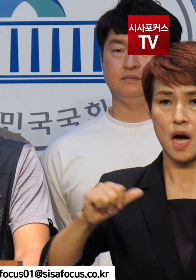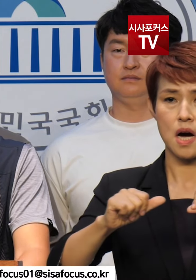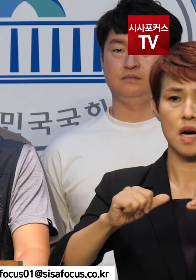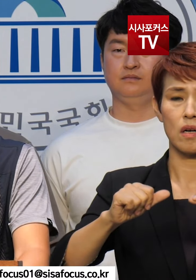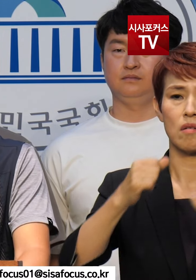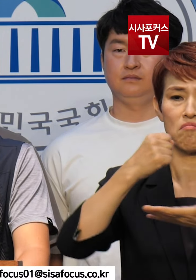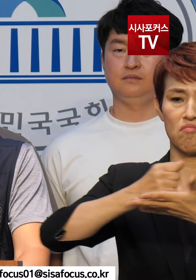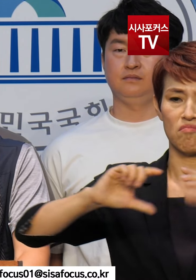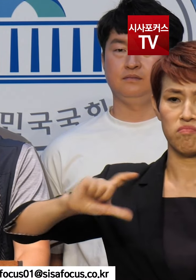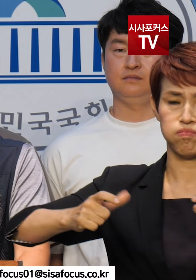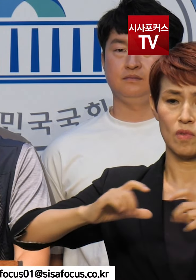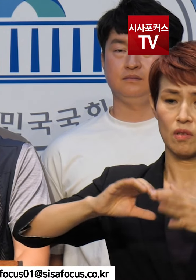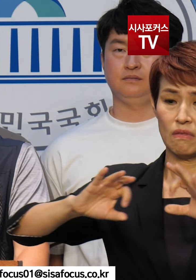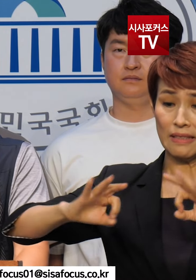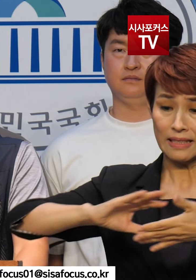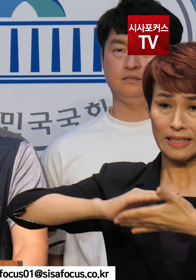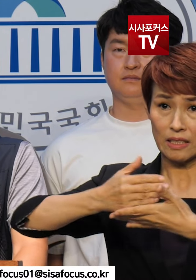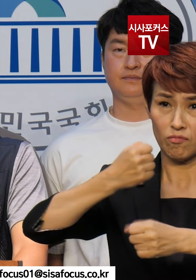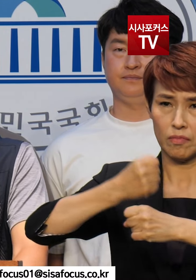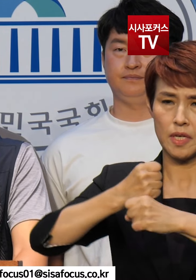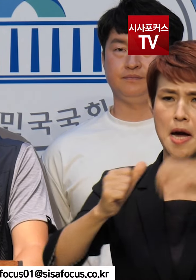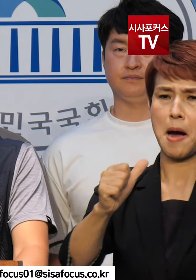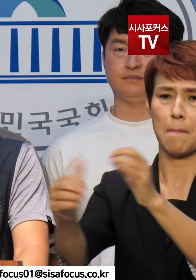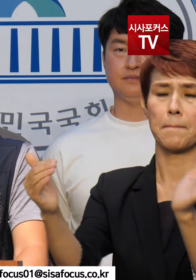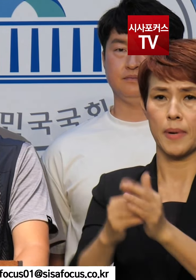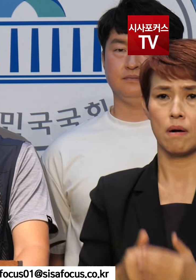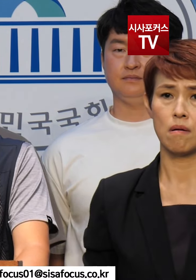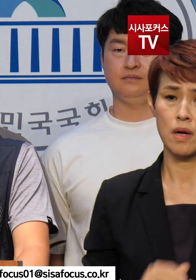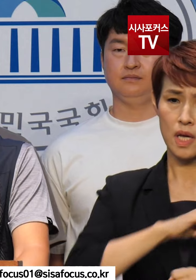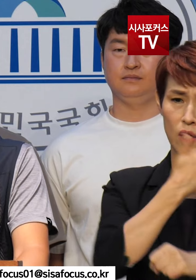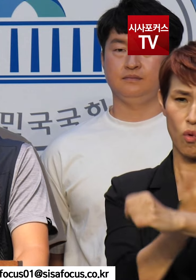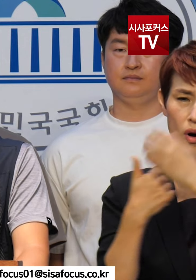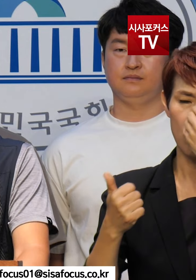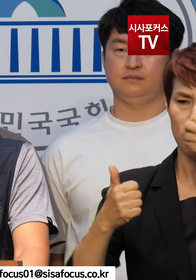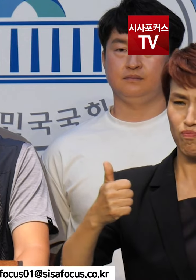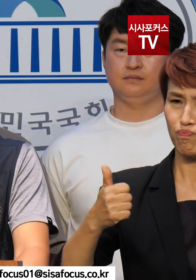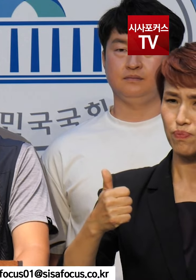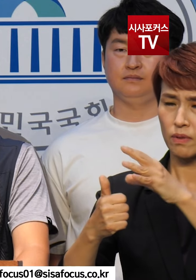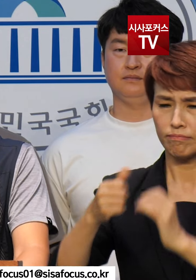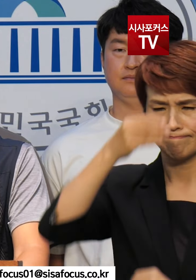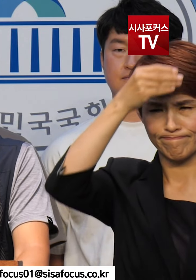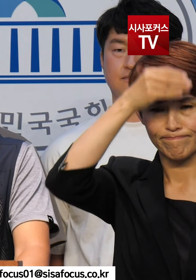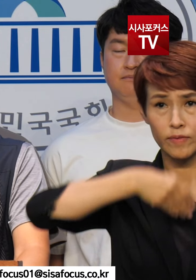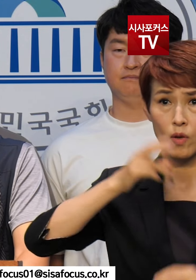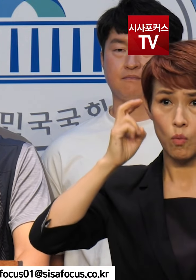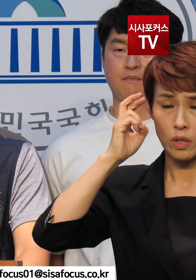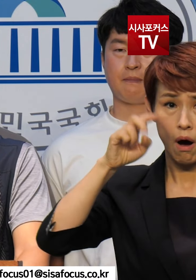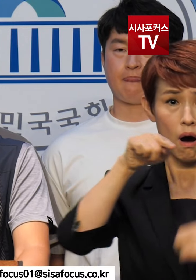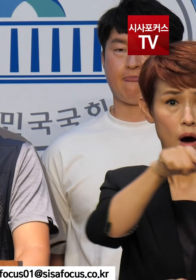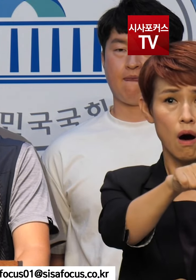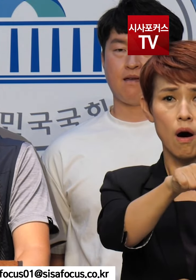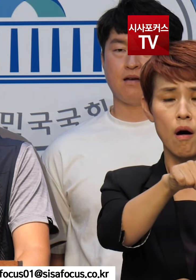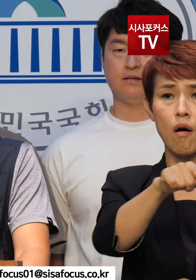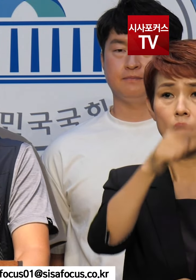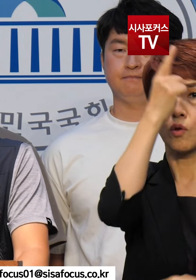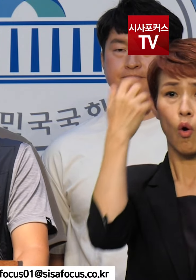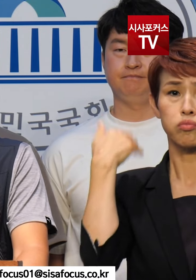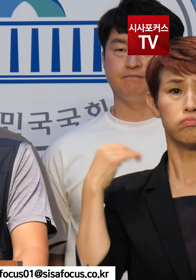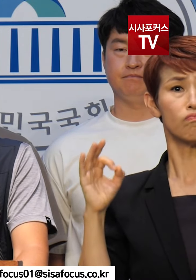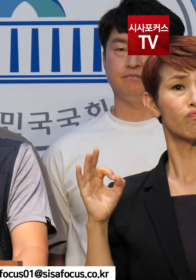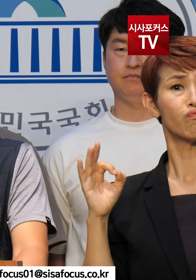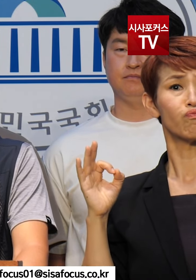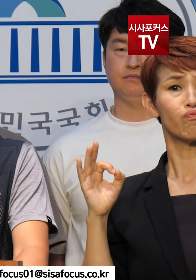압류까지 서슴지 않았습니다. 인권을 묵살하고 이런 파렴치한 기업을 유치하는데 정부는 아무런